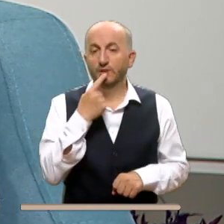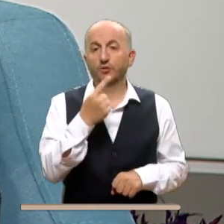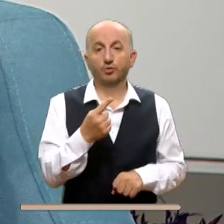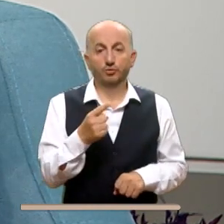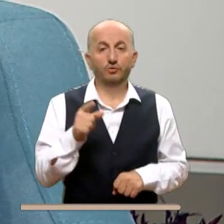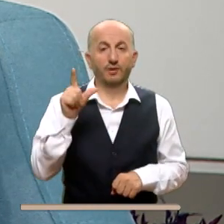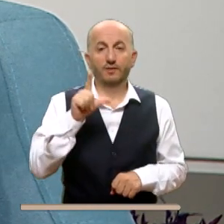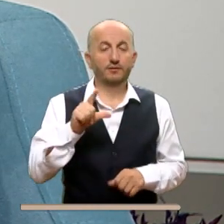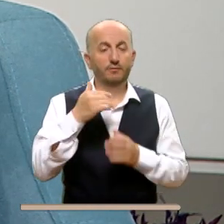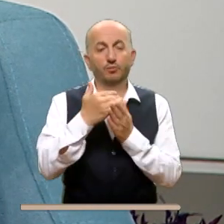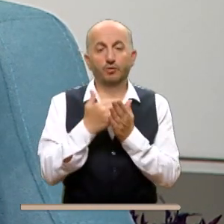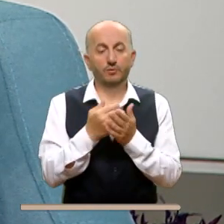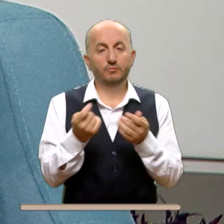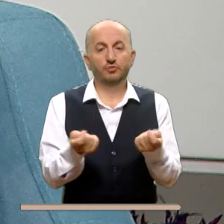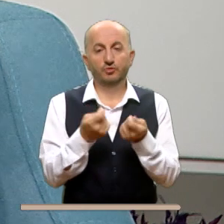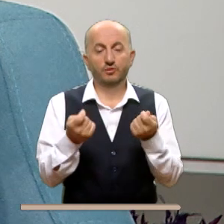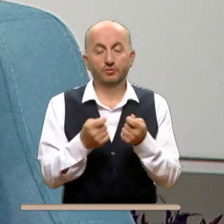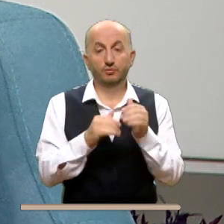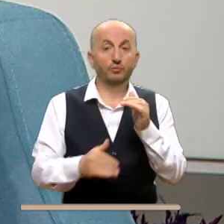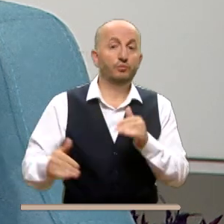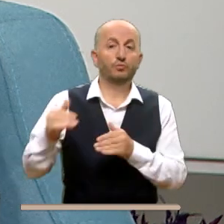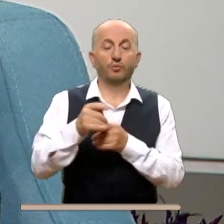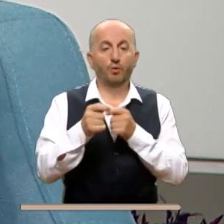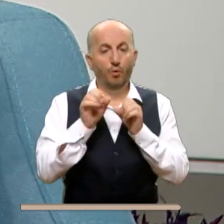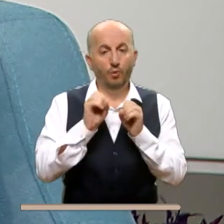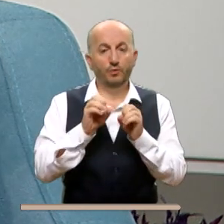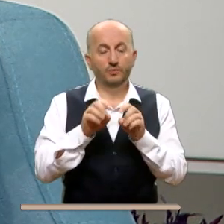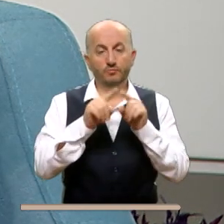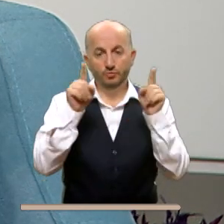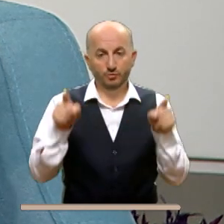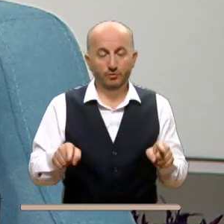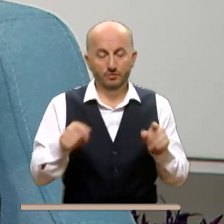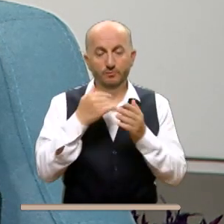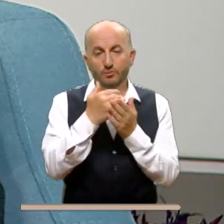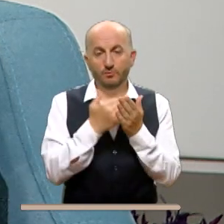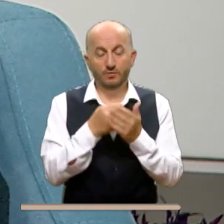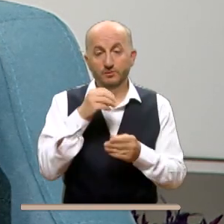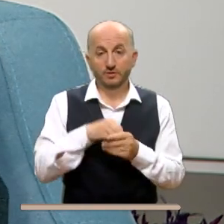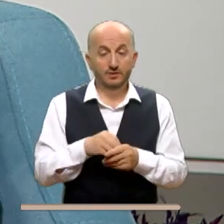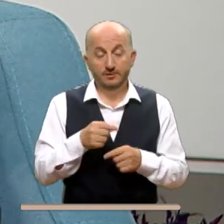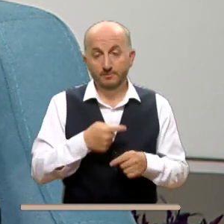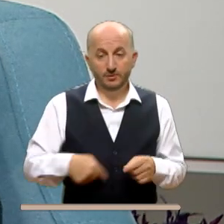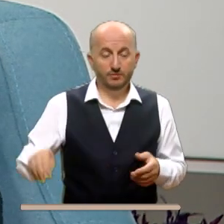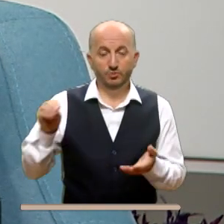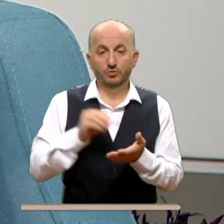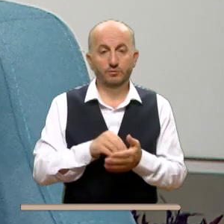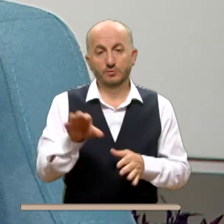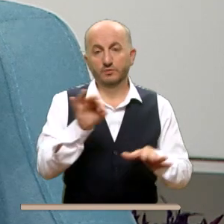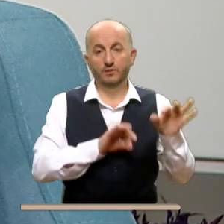programına bir çalışın. Yükseköğretim Kurulu'nun standart programları var. O programlar içerisinde bizim koyacağımız seçmeli derslerimiz